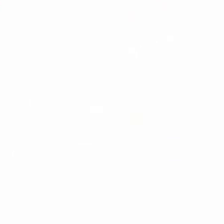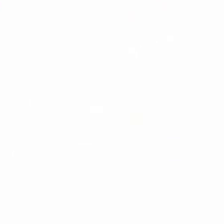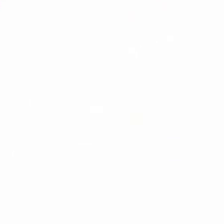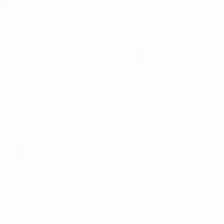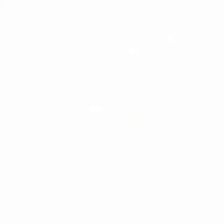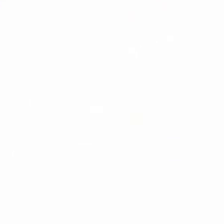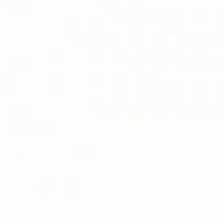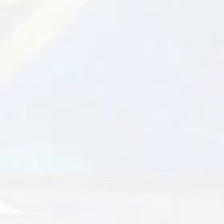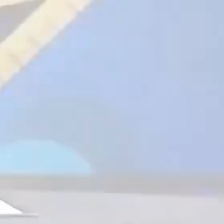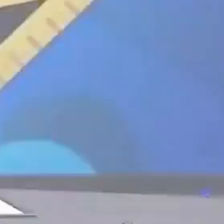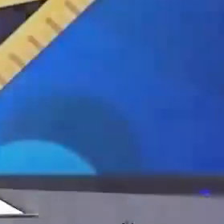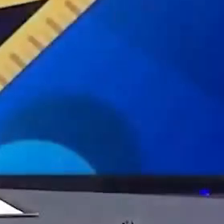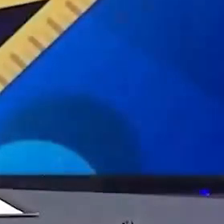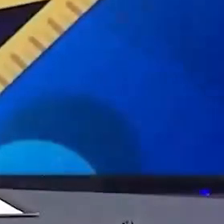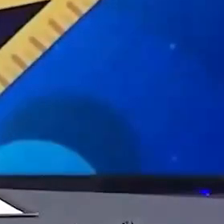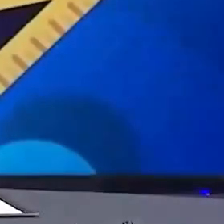KPM.